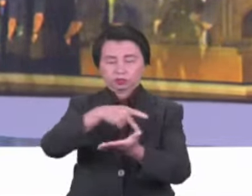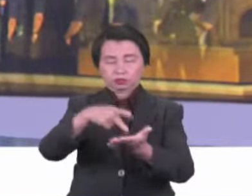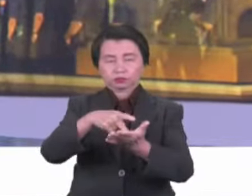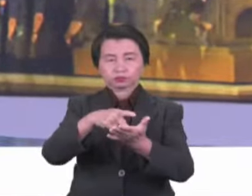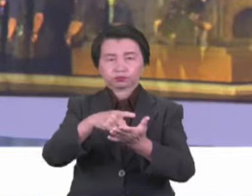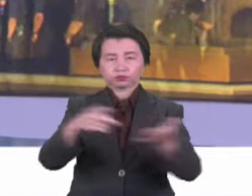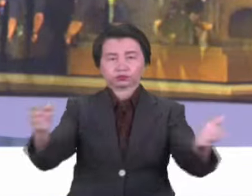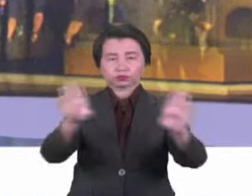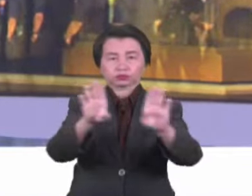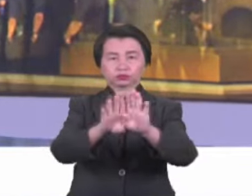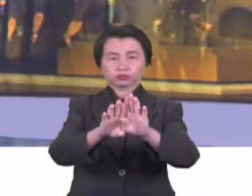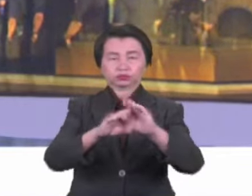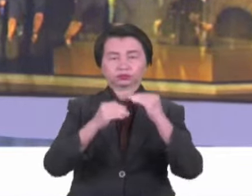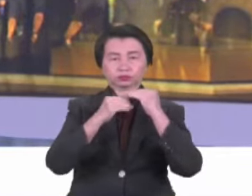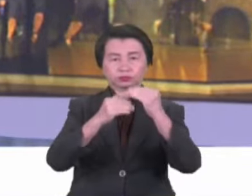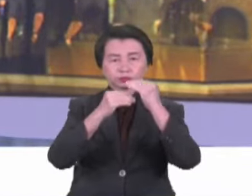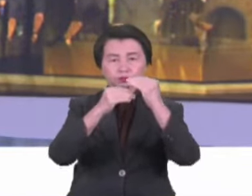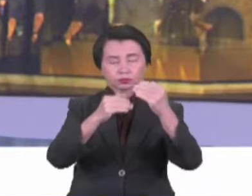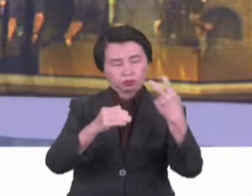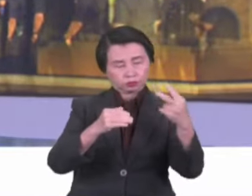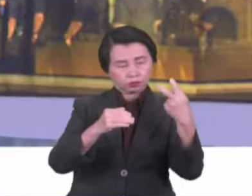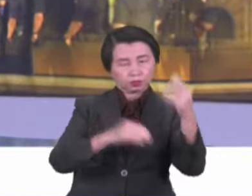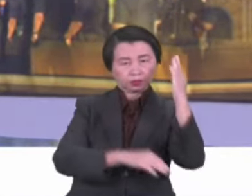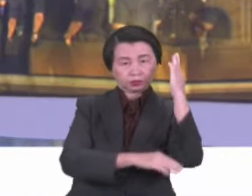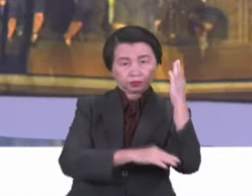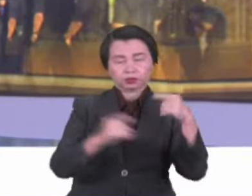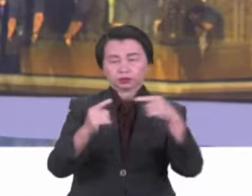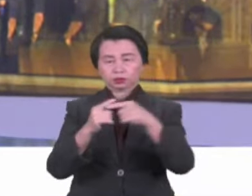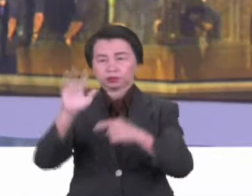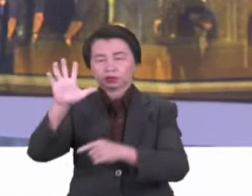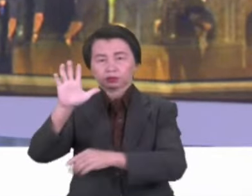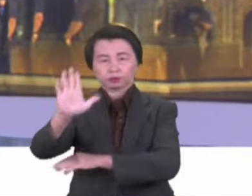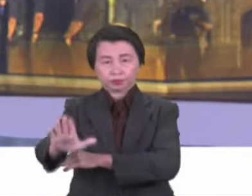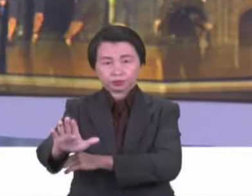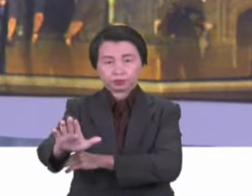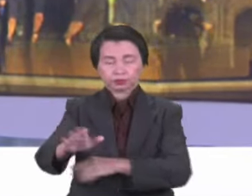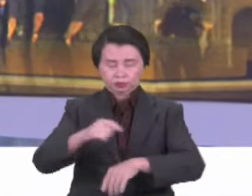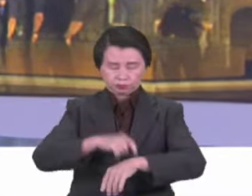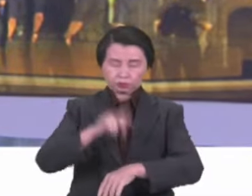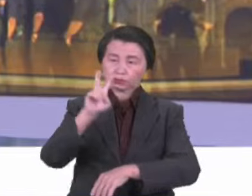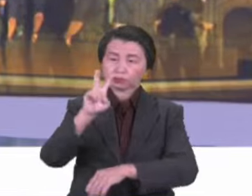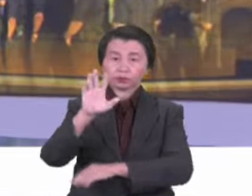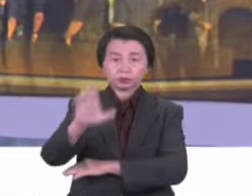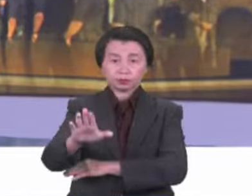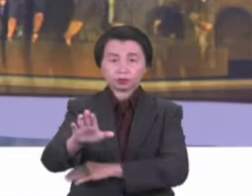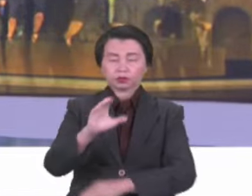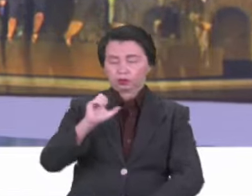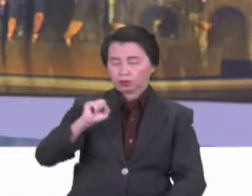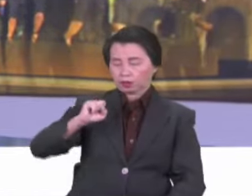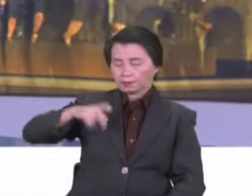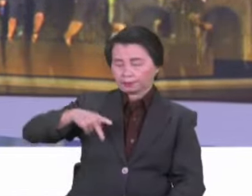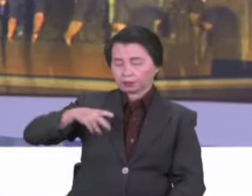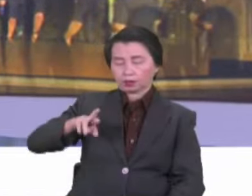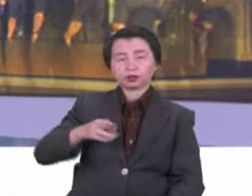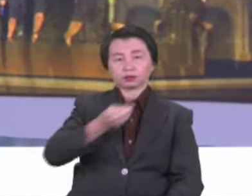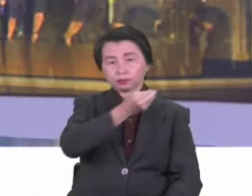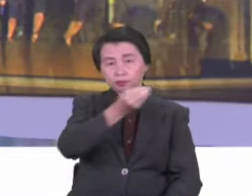awal ditutup secara berperingkat antara 12 tengah hari hingga 5 petang. Setakat pukul 2 petang tadi, SPR